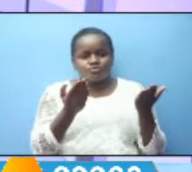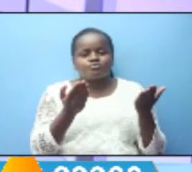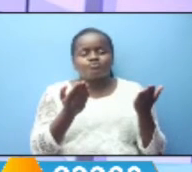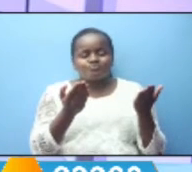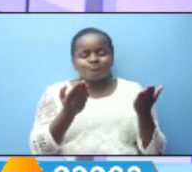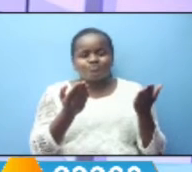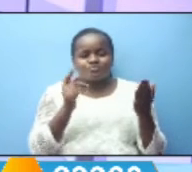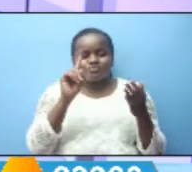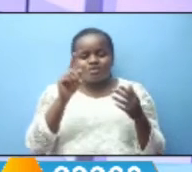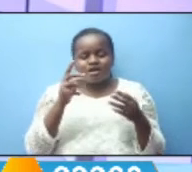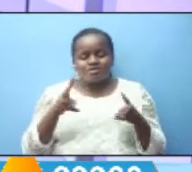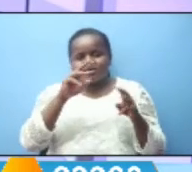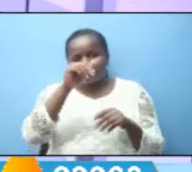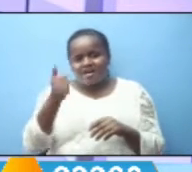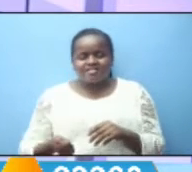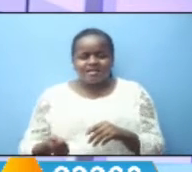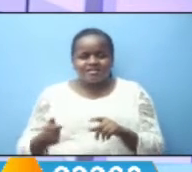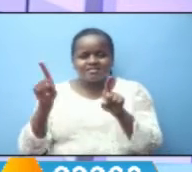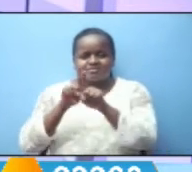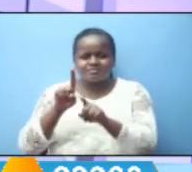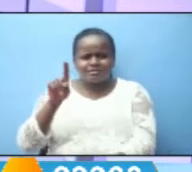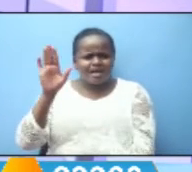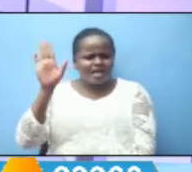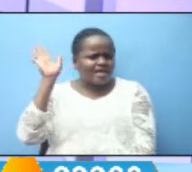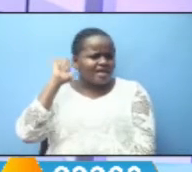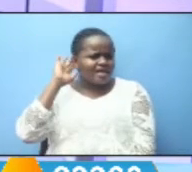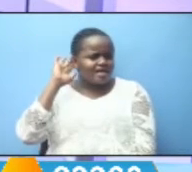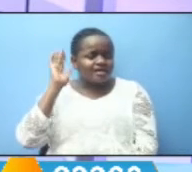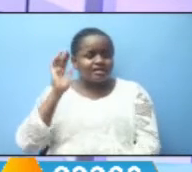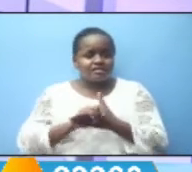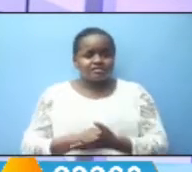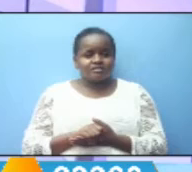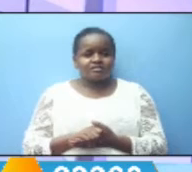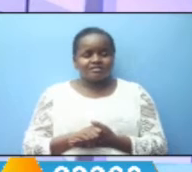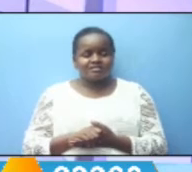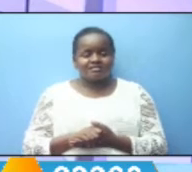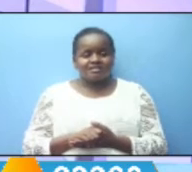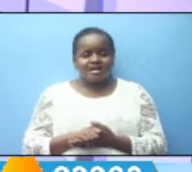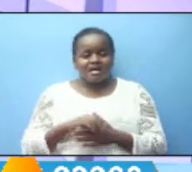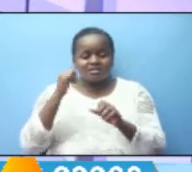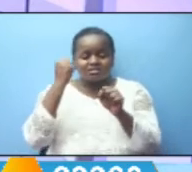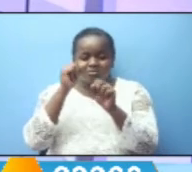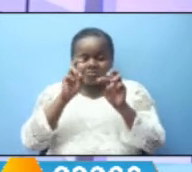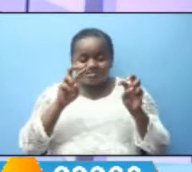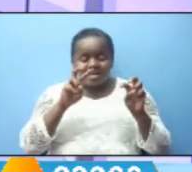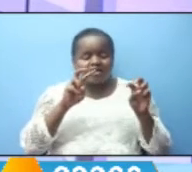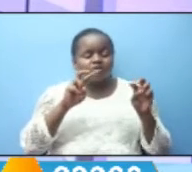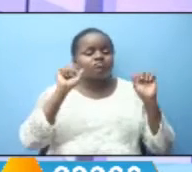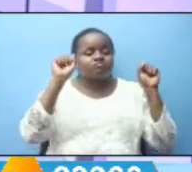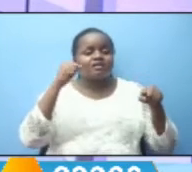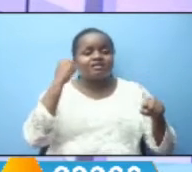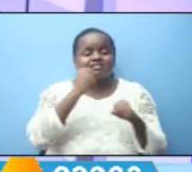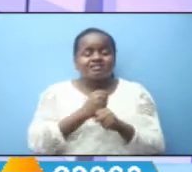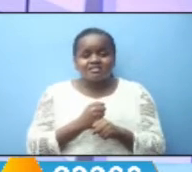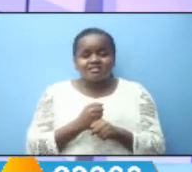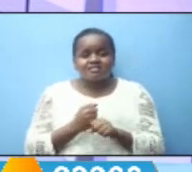agiguteithia na njira imwe kana iria ingi ona ni joana kiugua muthori akiugaga atafutae hachoki na kishachoka kishapata